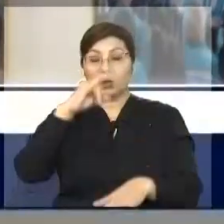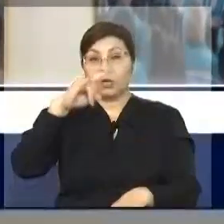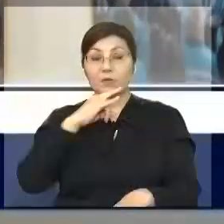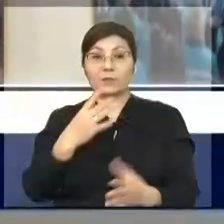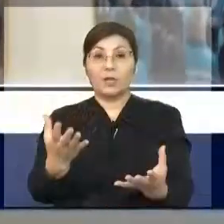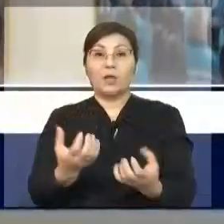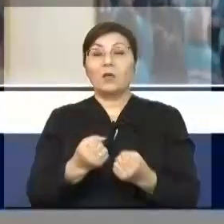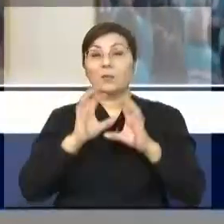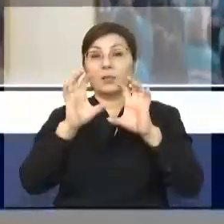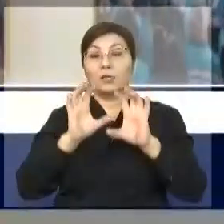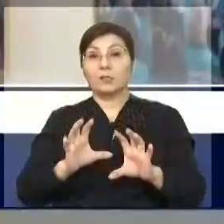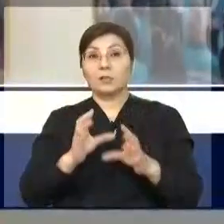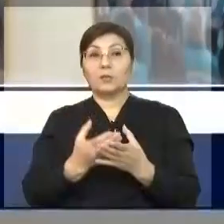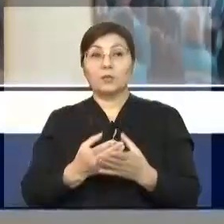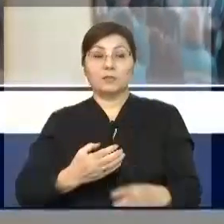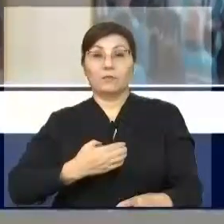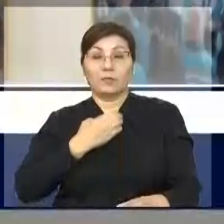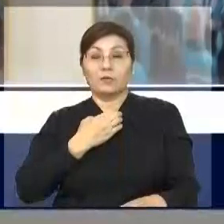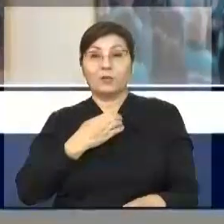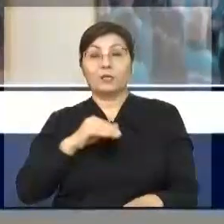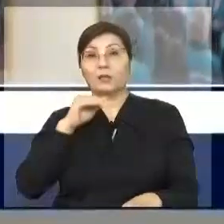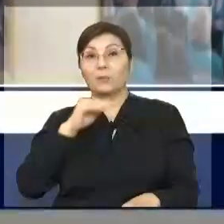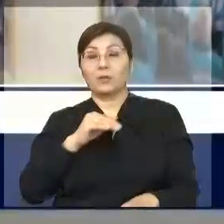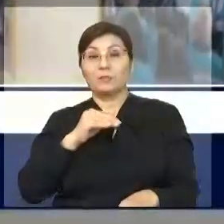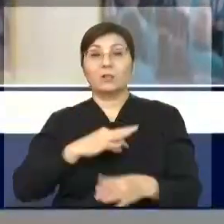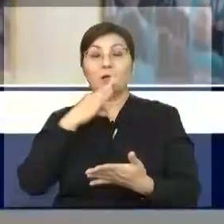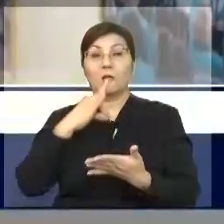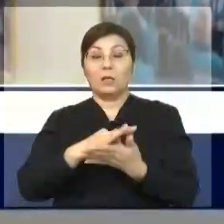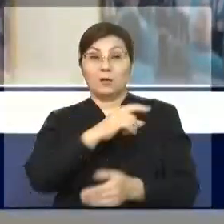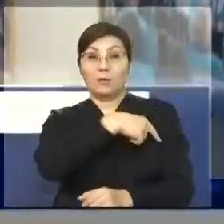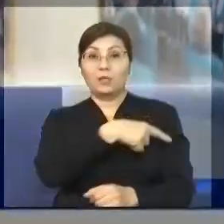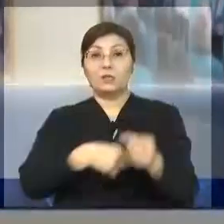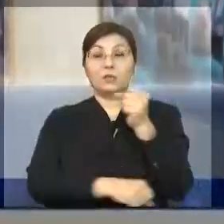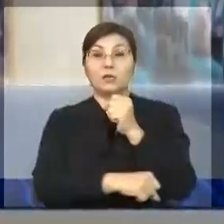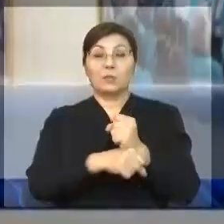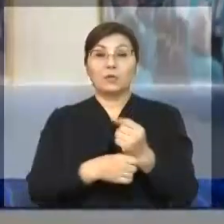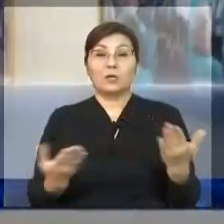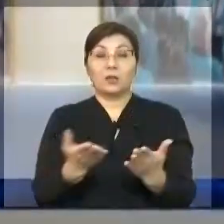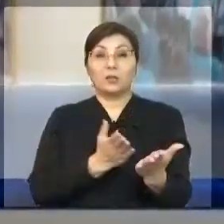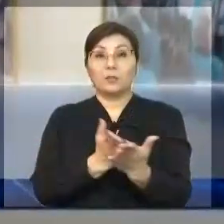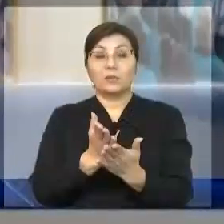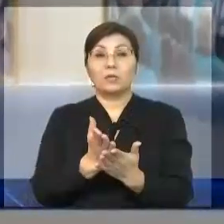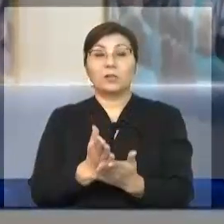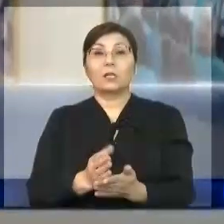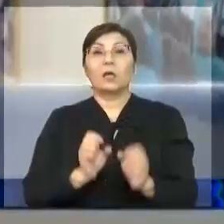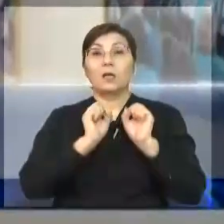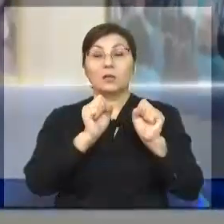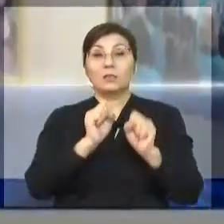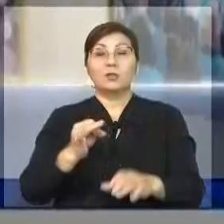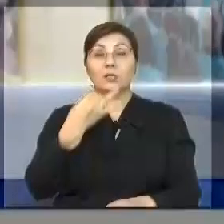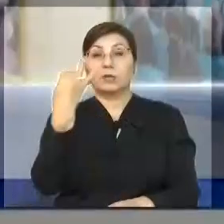принят закон о страховании профессиональной ответственности медицинских работников. Этот закон направлен в первую очередь на защиту интересов